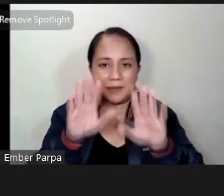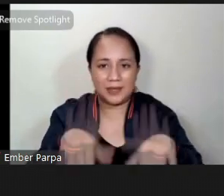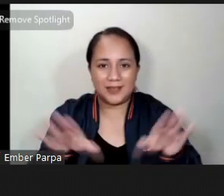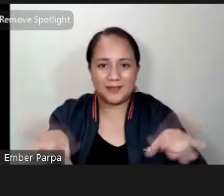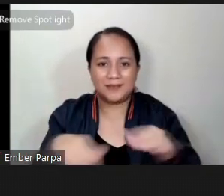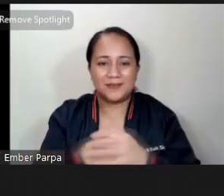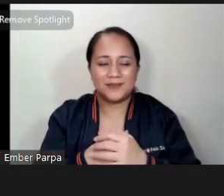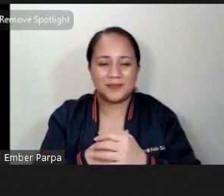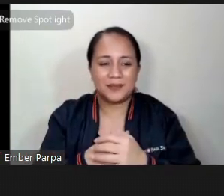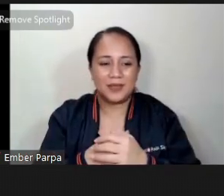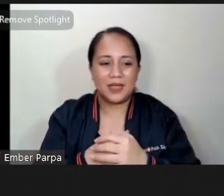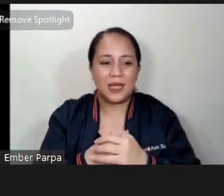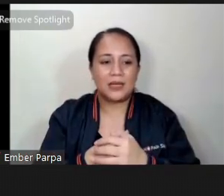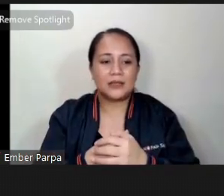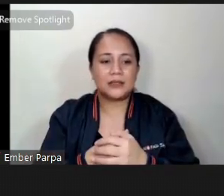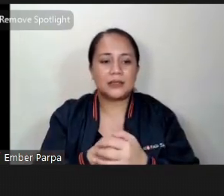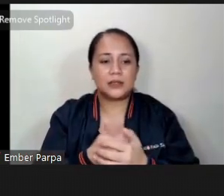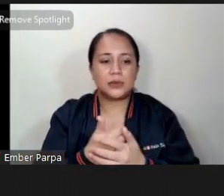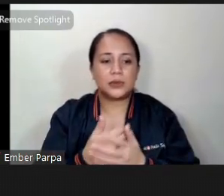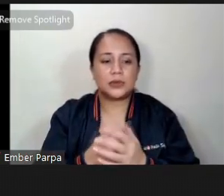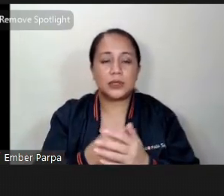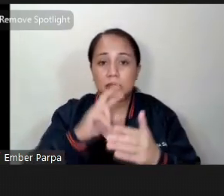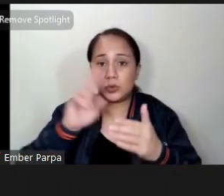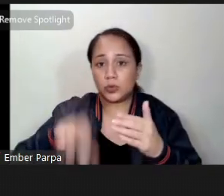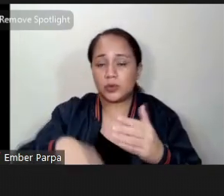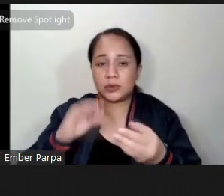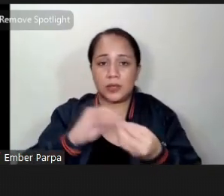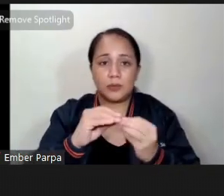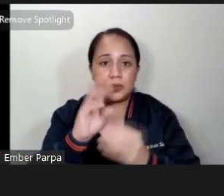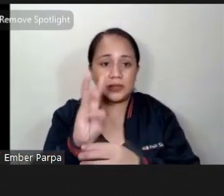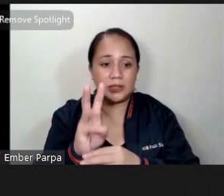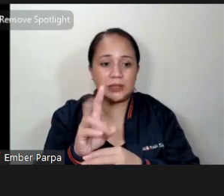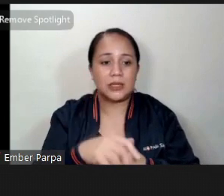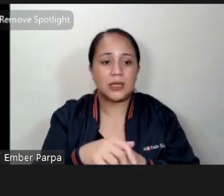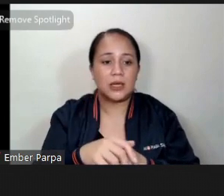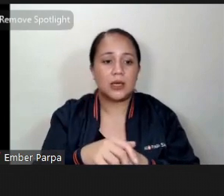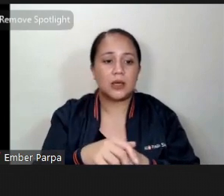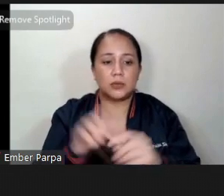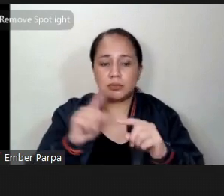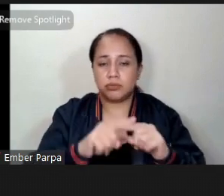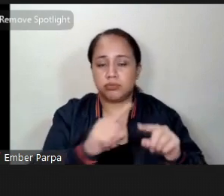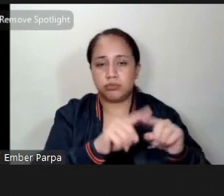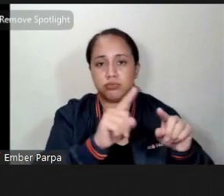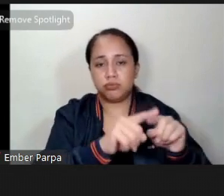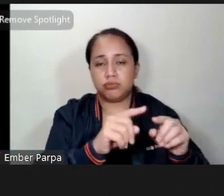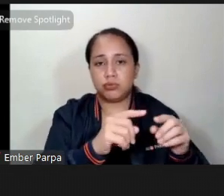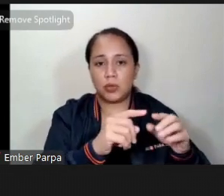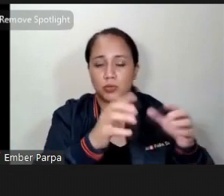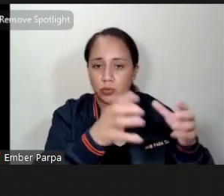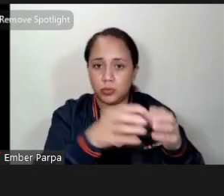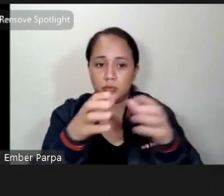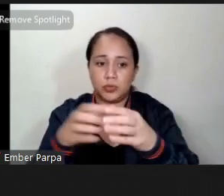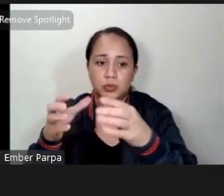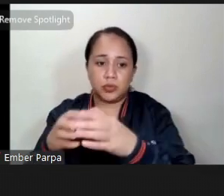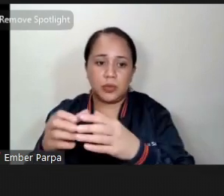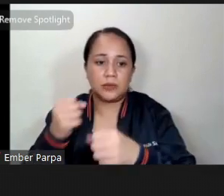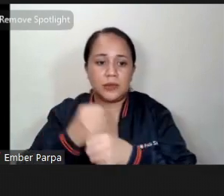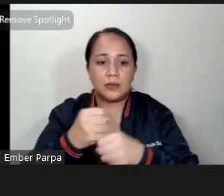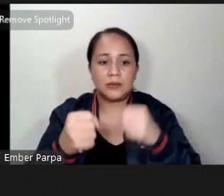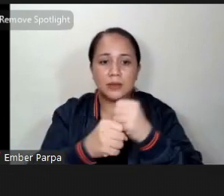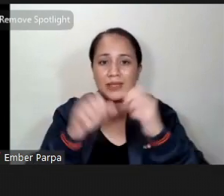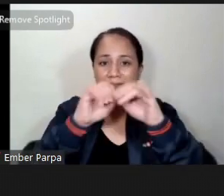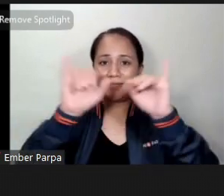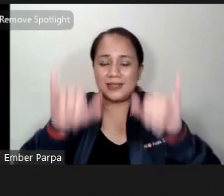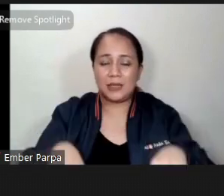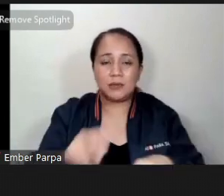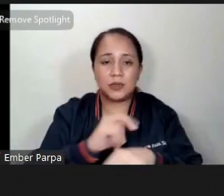pangkabataan. Ayon naman po sa key result number 6, multi-stakeholders in child protection, structures and system at